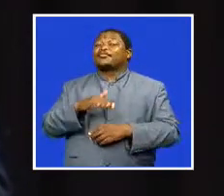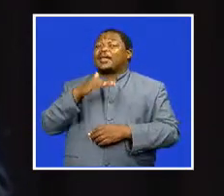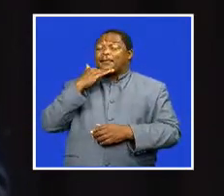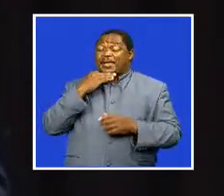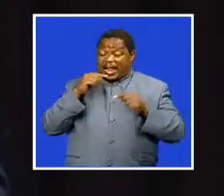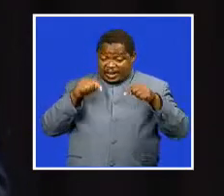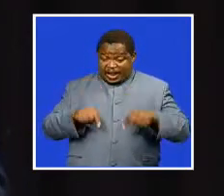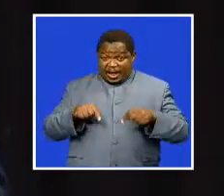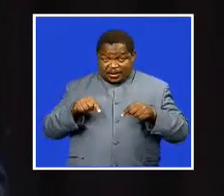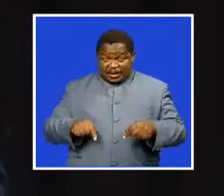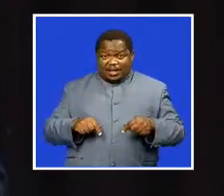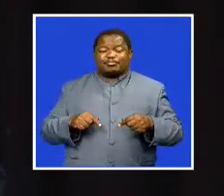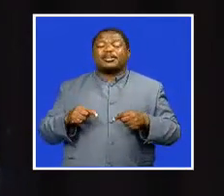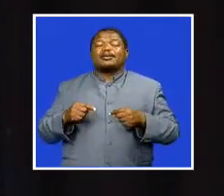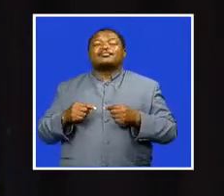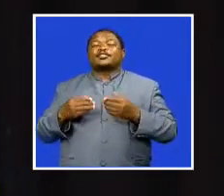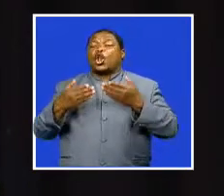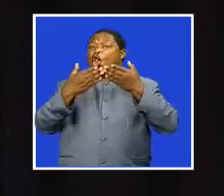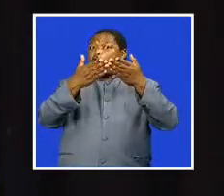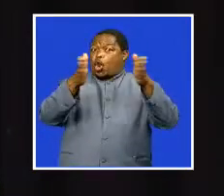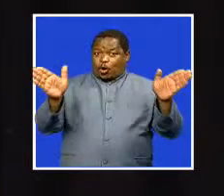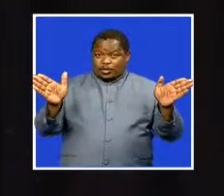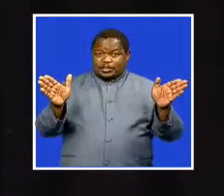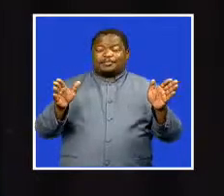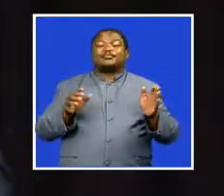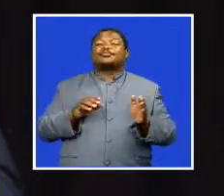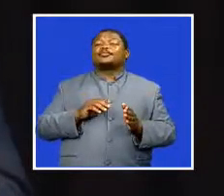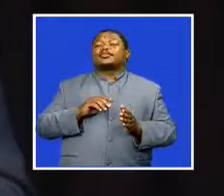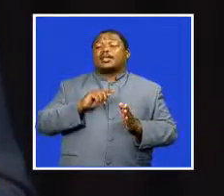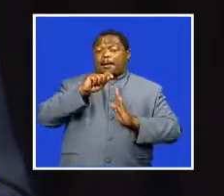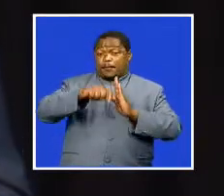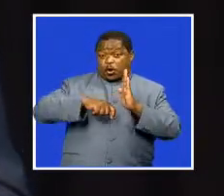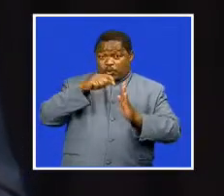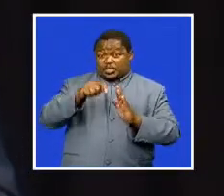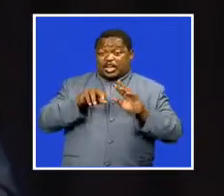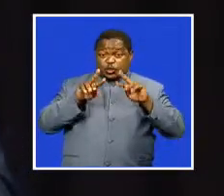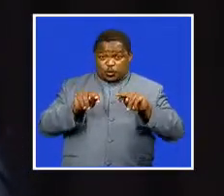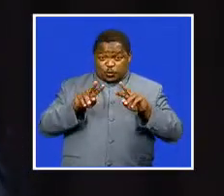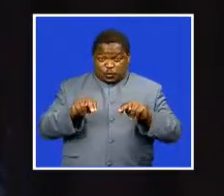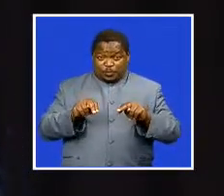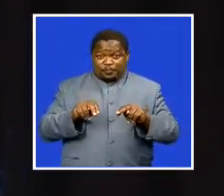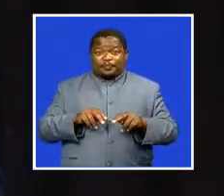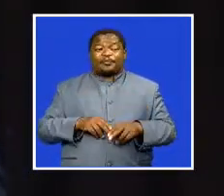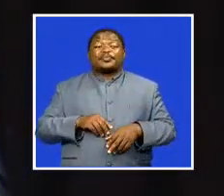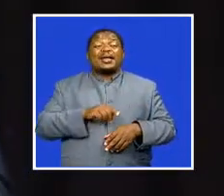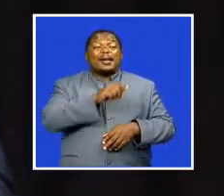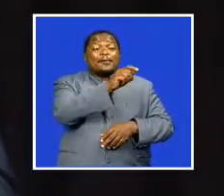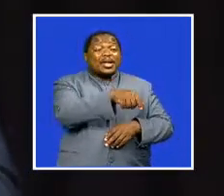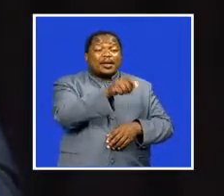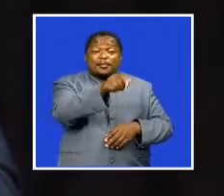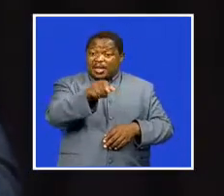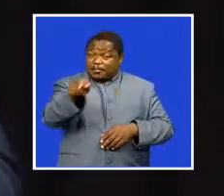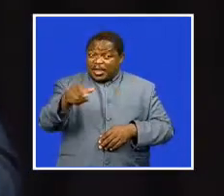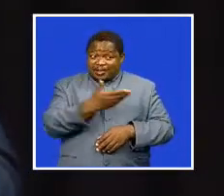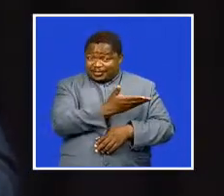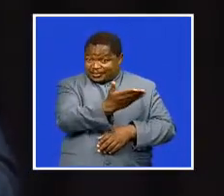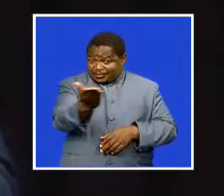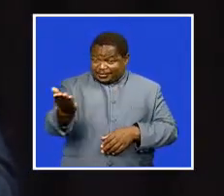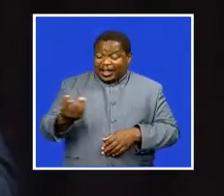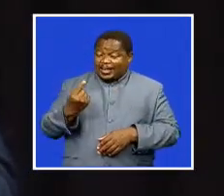esitokwethula namuhla ukuthi ume kucala ngawe wena uwedwa